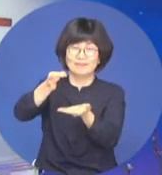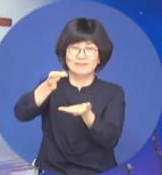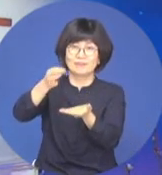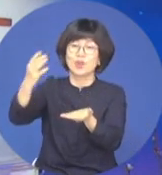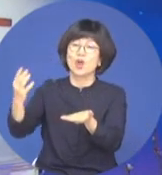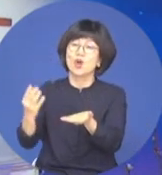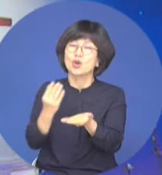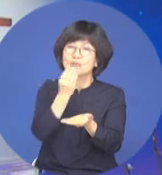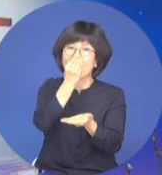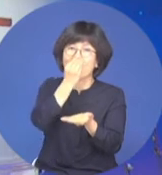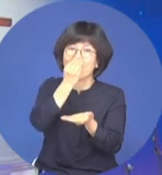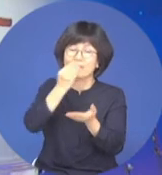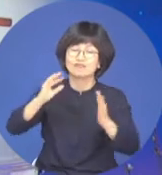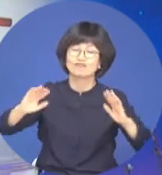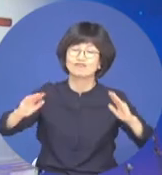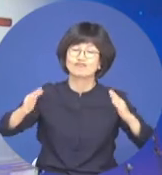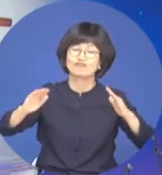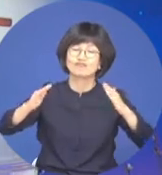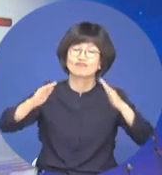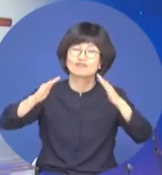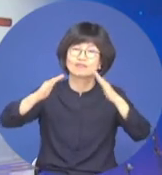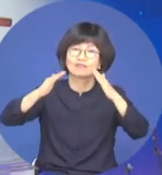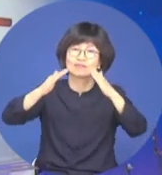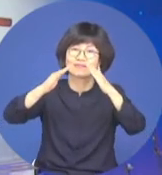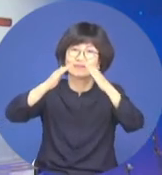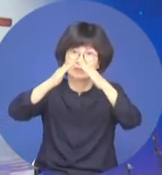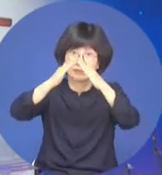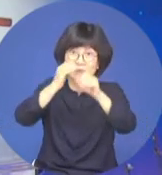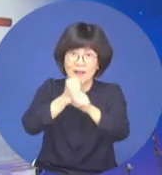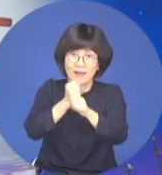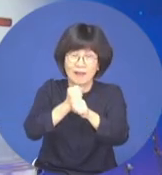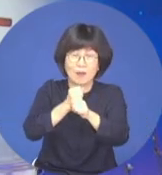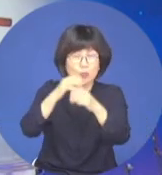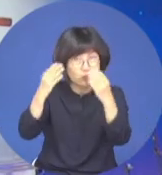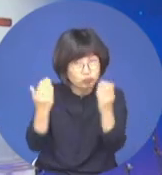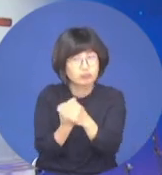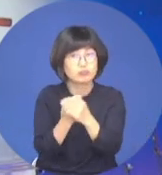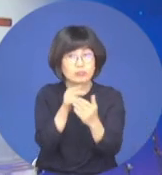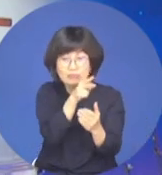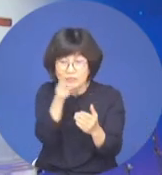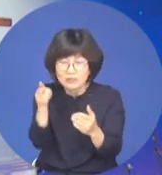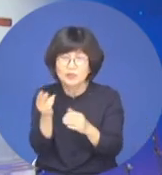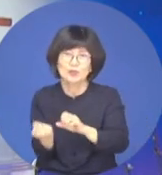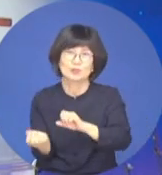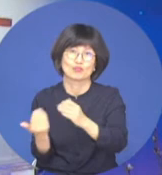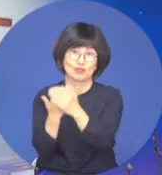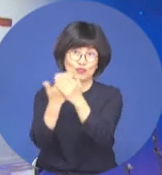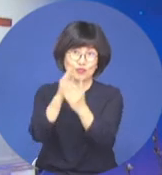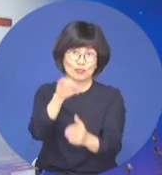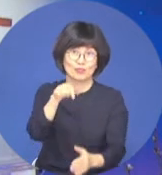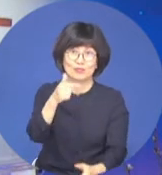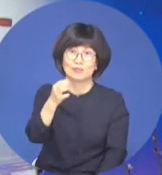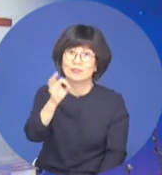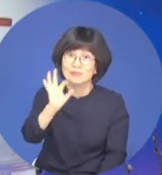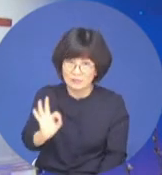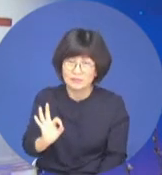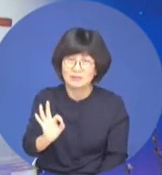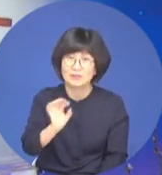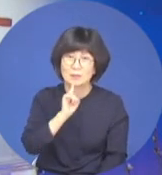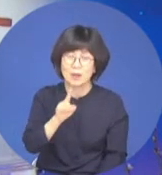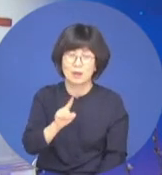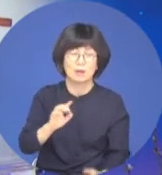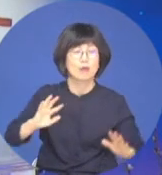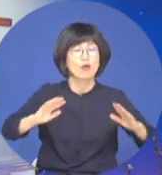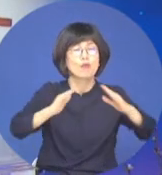저갑니다. 성전이 부흥이 됐어요. 완성이 되는 게 부흥이거든요. 그런데 사실은 건물로서 성전이 지어지는 것도 부흥의